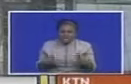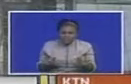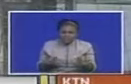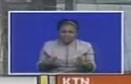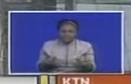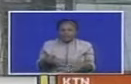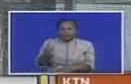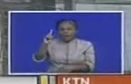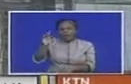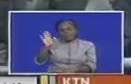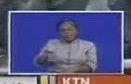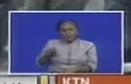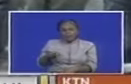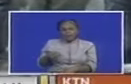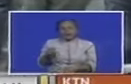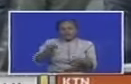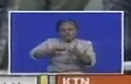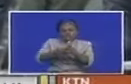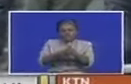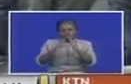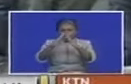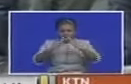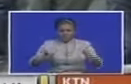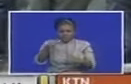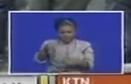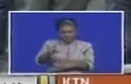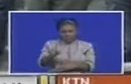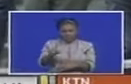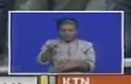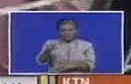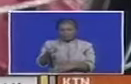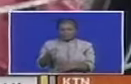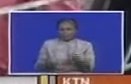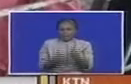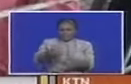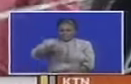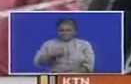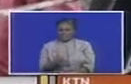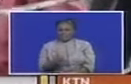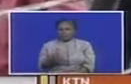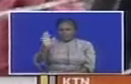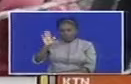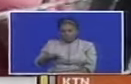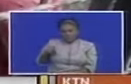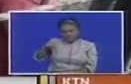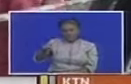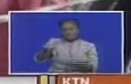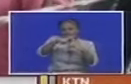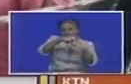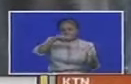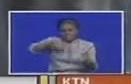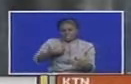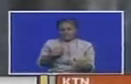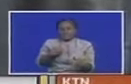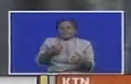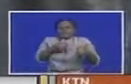Yadaiwa mwanamke mmoja alijifungia ndani ya duka moja la soko hilo na kujiteketeza moto. Mwanamke huyo anadaiwa kujitoa uhai baada ya kuachwa